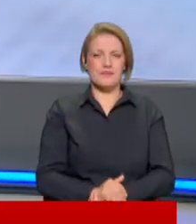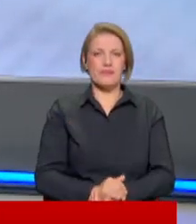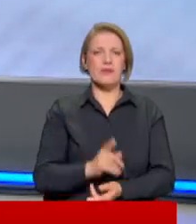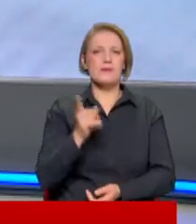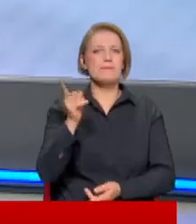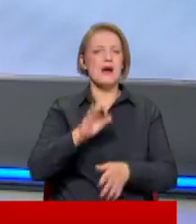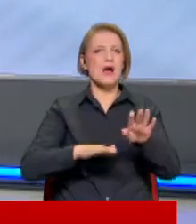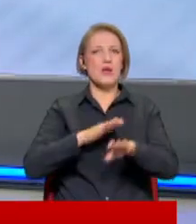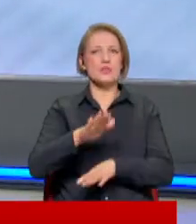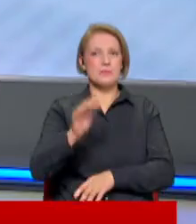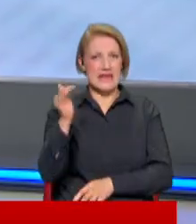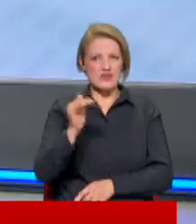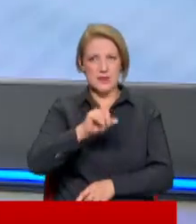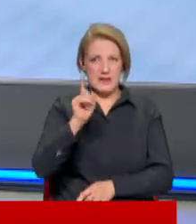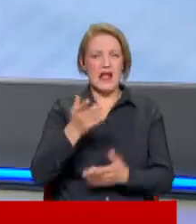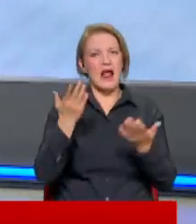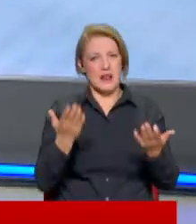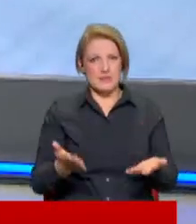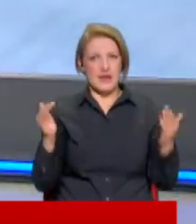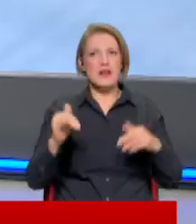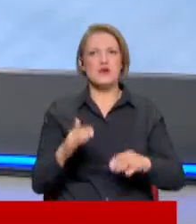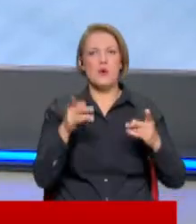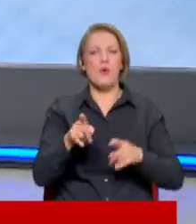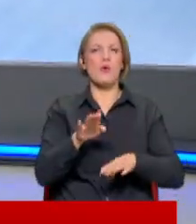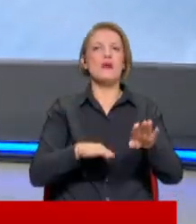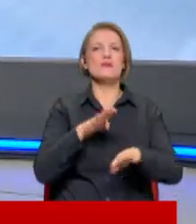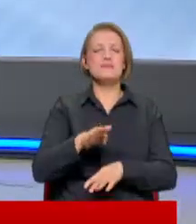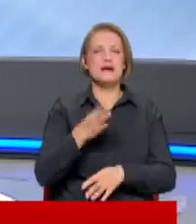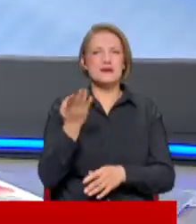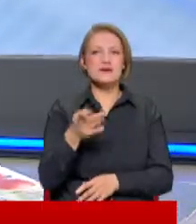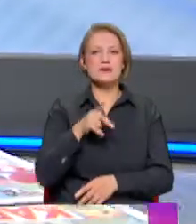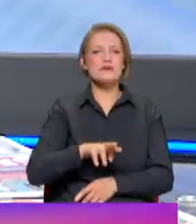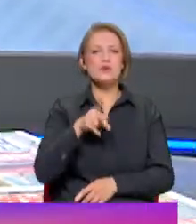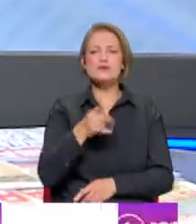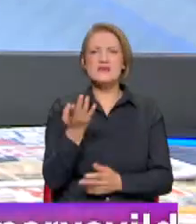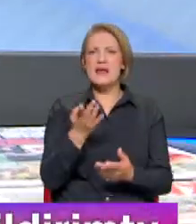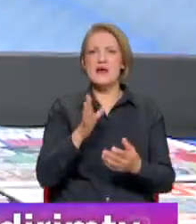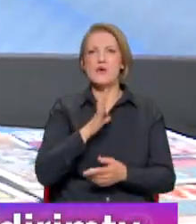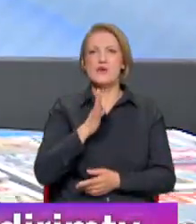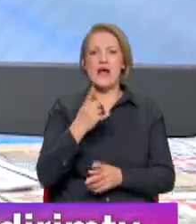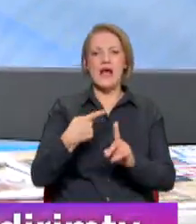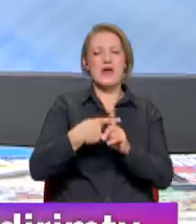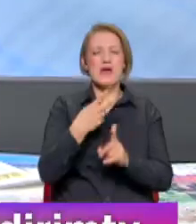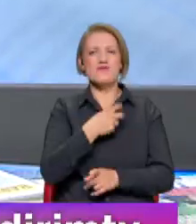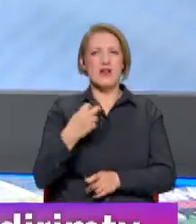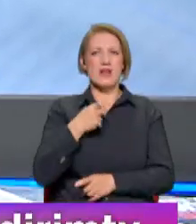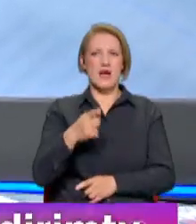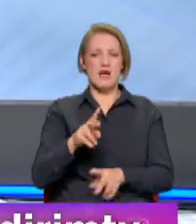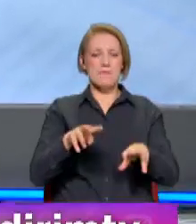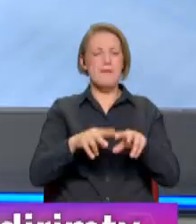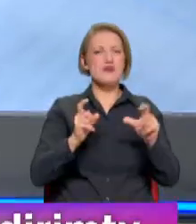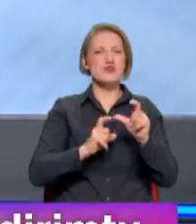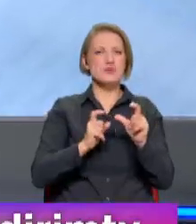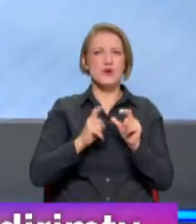başka adımlar gelecek mi? Elbette gelecek ama o adımları ilerleyen zamanlarda göreceğiz. Ek vergiler biliyorsunuz ki Mehmet